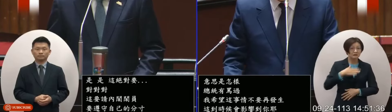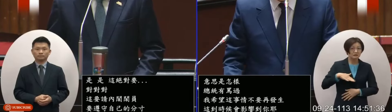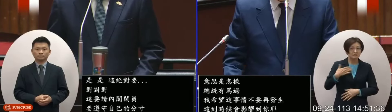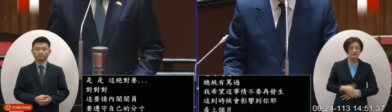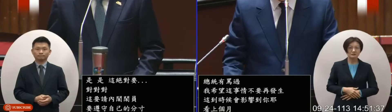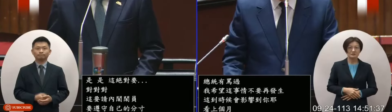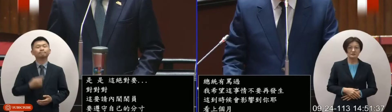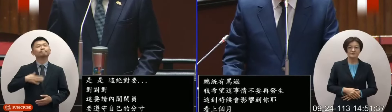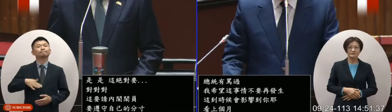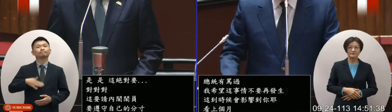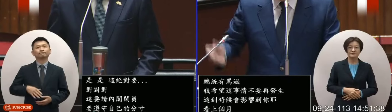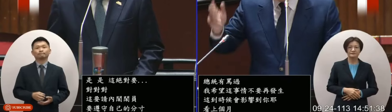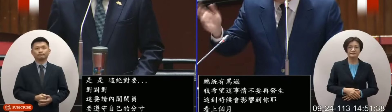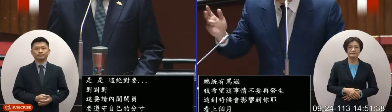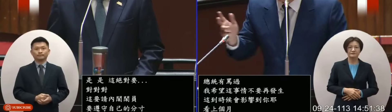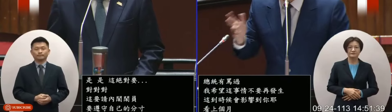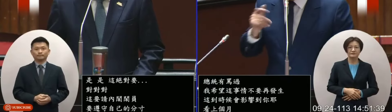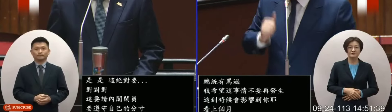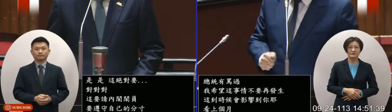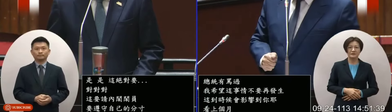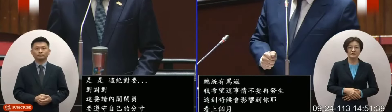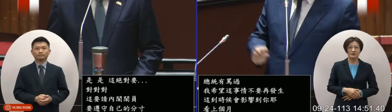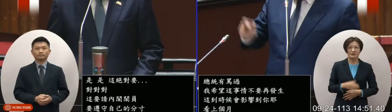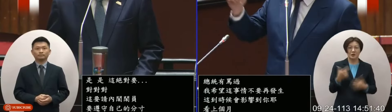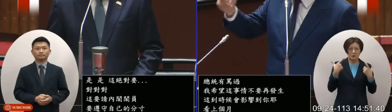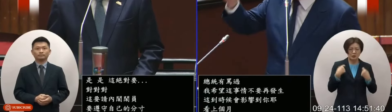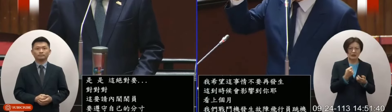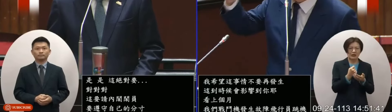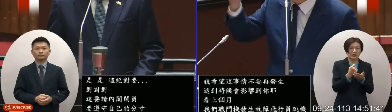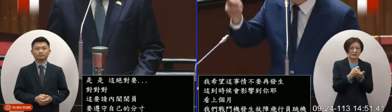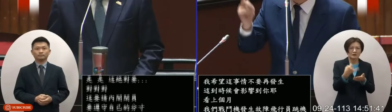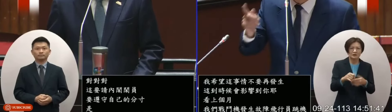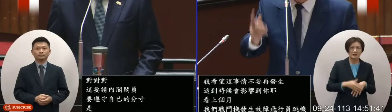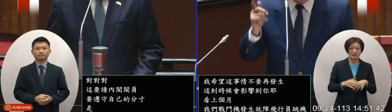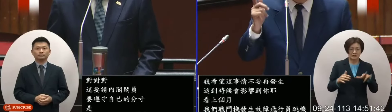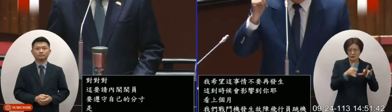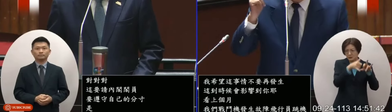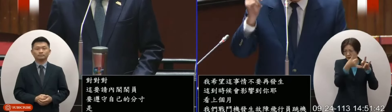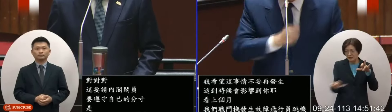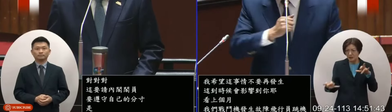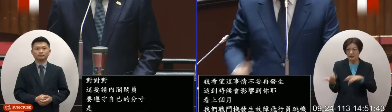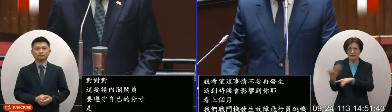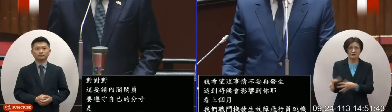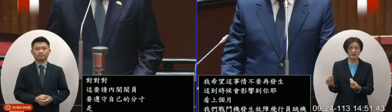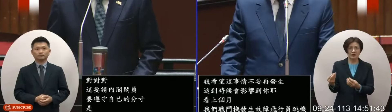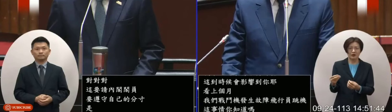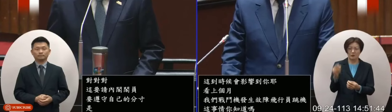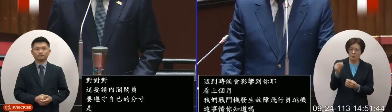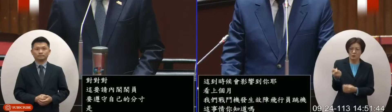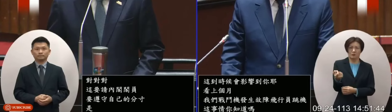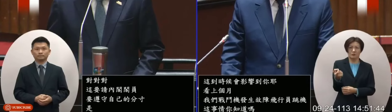知无？ 是。 不幸中之大幸，哎，飞行员跳机无死的是有够少呢。